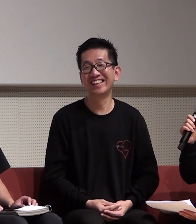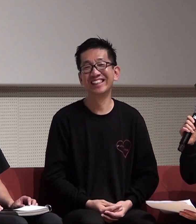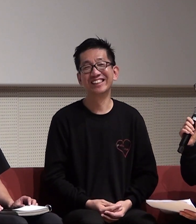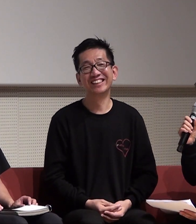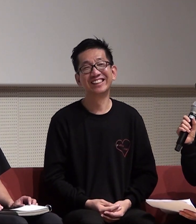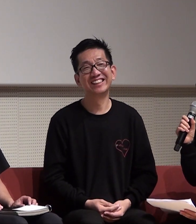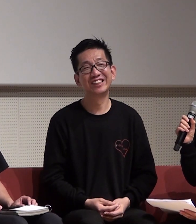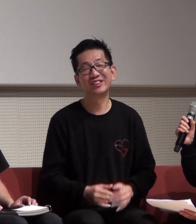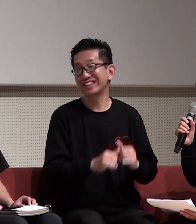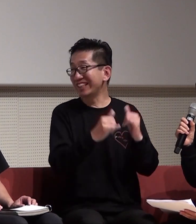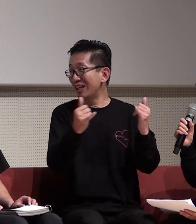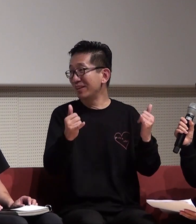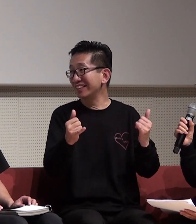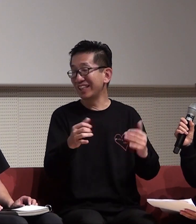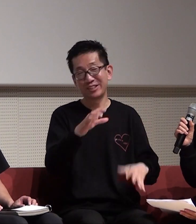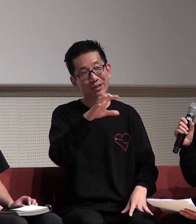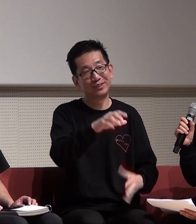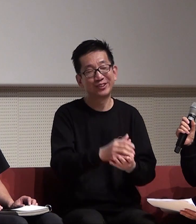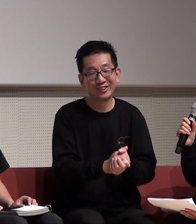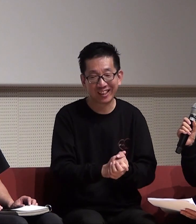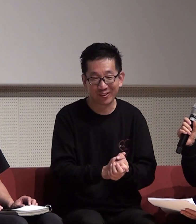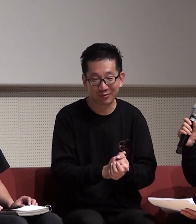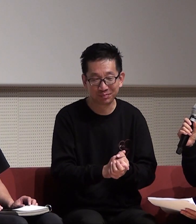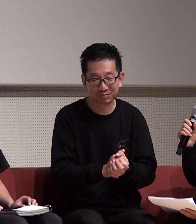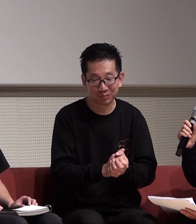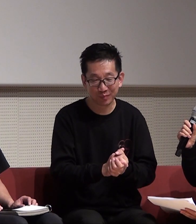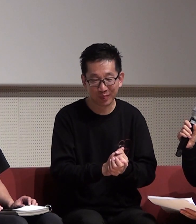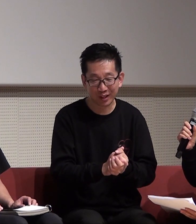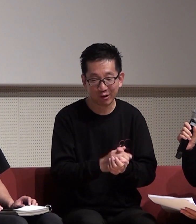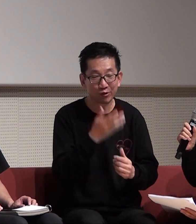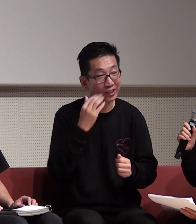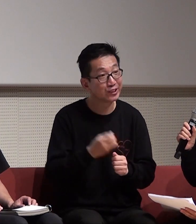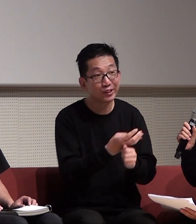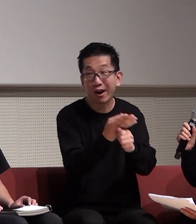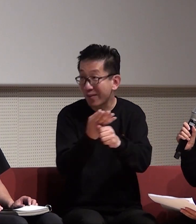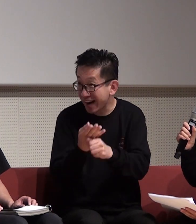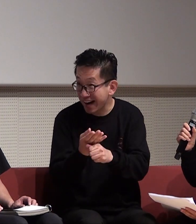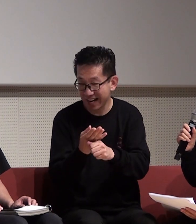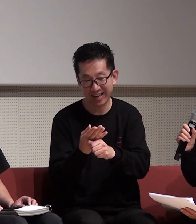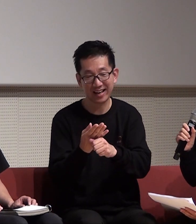좀 깜짝 놀랐습니다. 저 네. 사람들이 많이 왔고